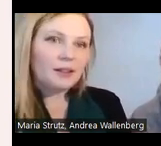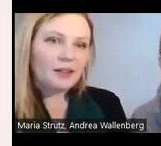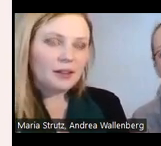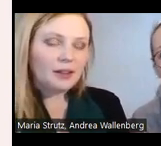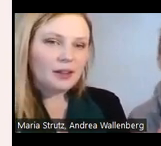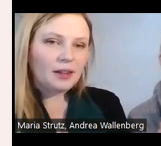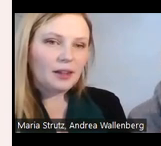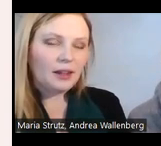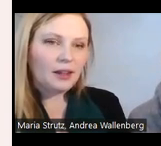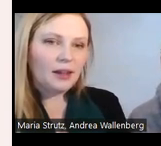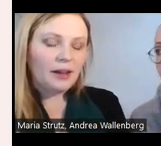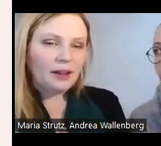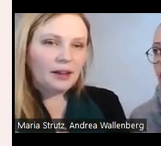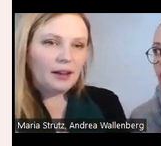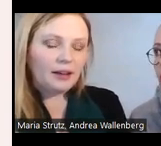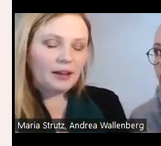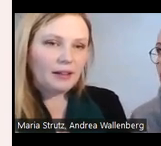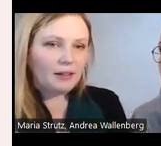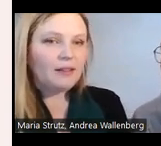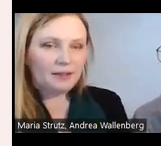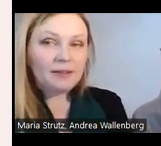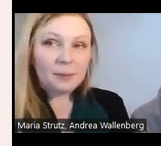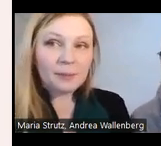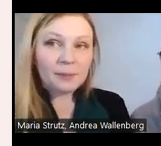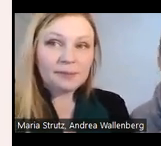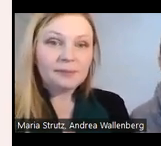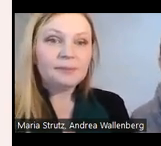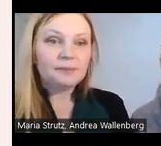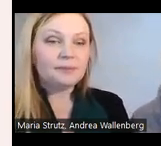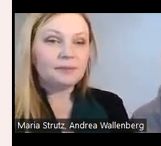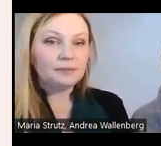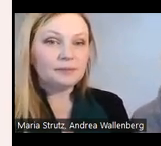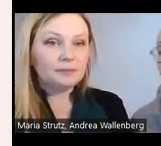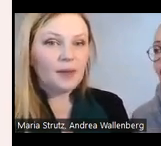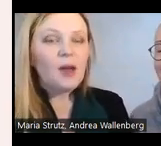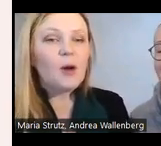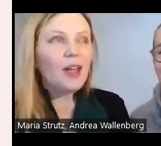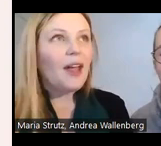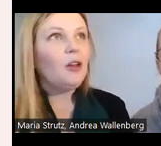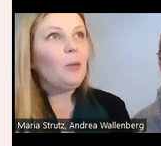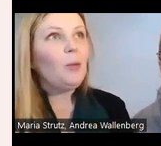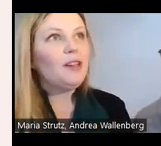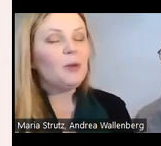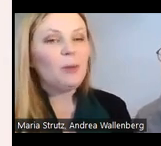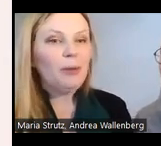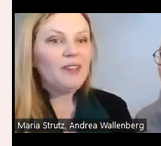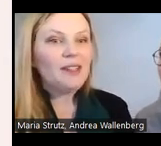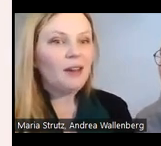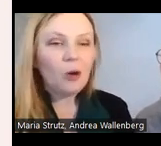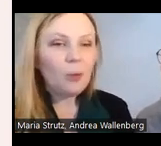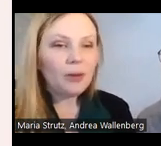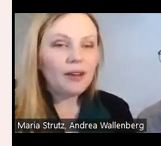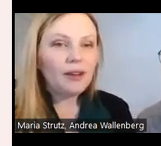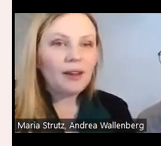behöver ha katt och gubbe och gran och gröt och vad det nu kan vara, Gustafsson. Och det här kan ju både ni som jobbar på